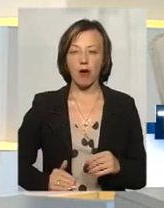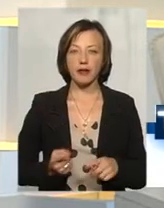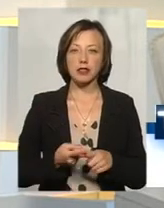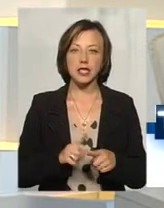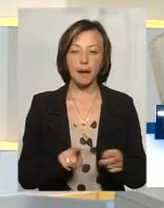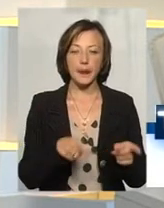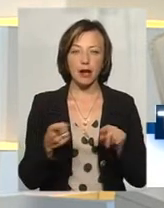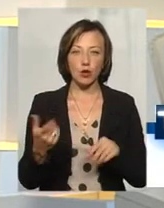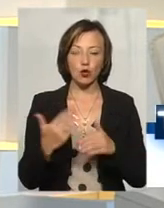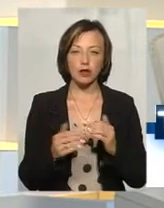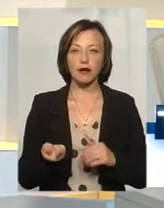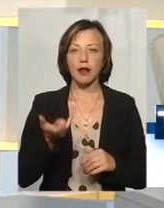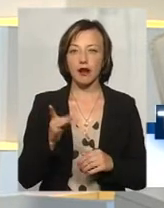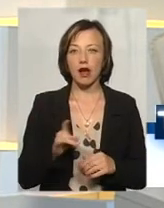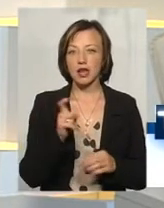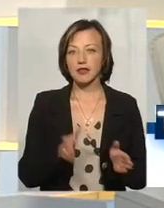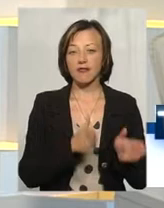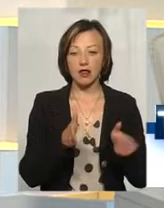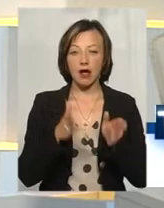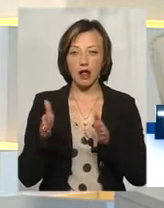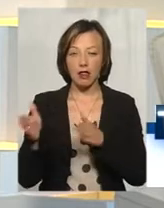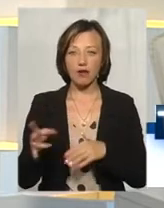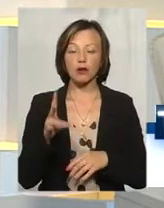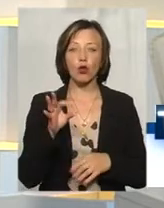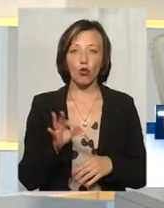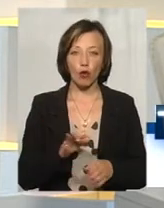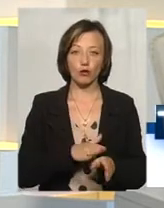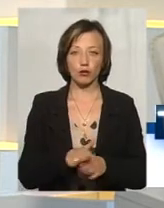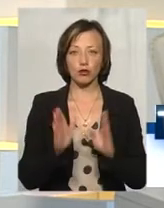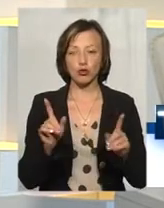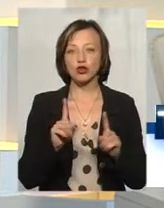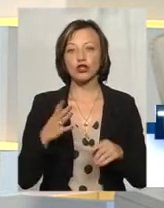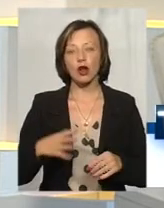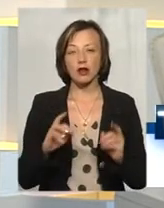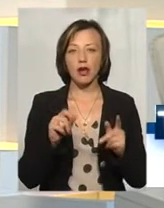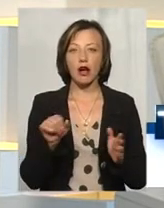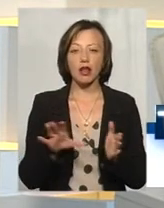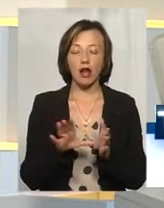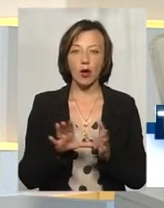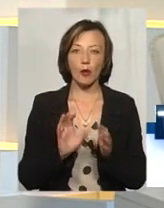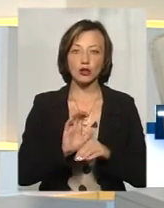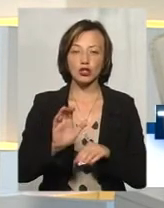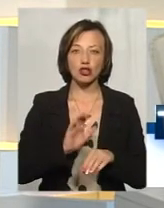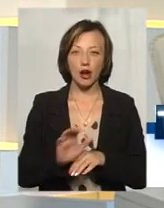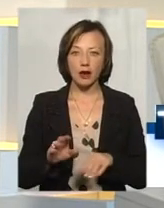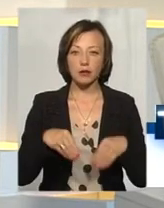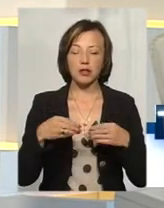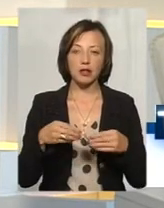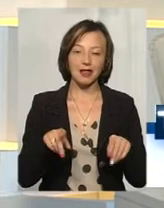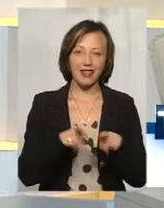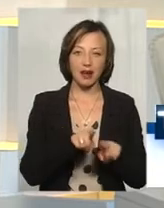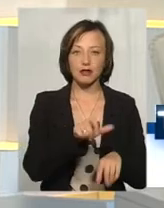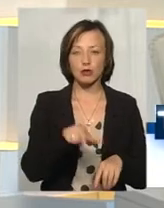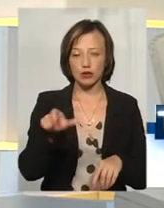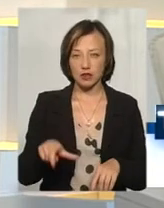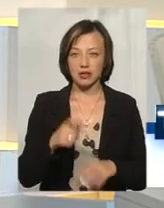Цей перехід уже декілька разів відкладався, але однозначно відбудеться. Чого чекати, як енергопостачальникам, так і споживачам,